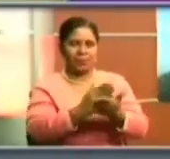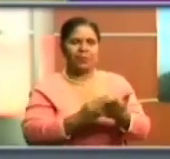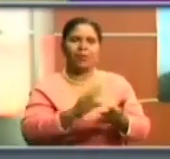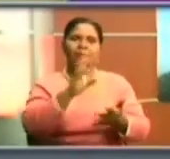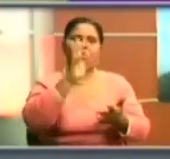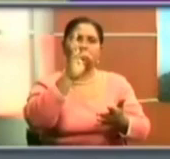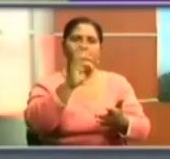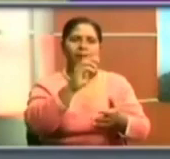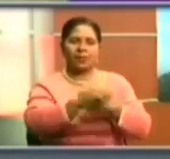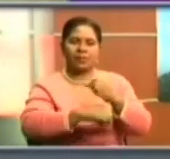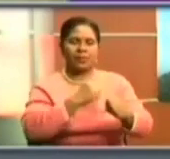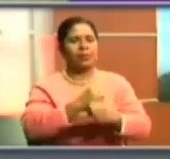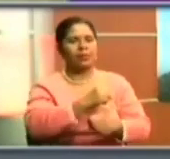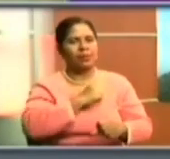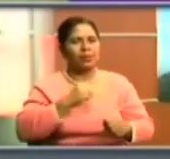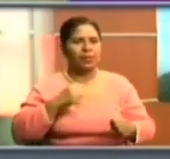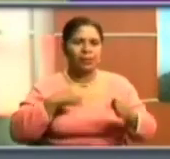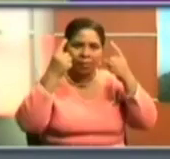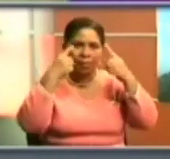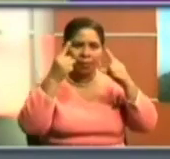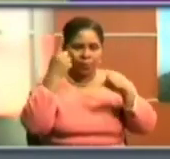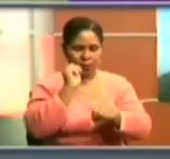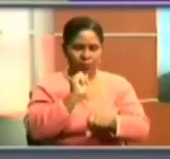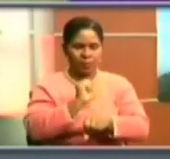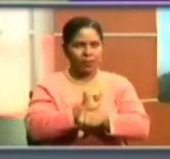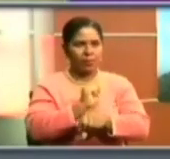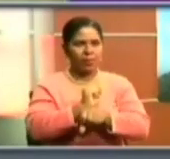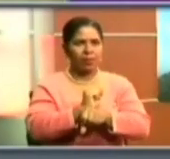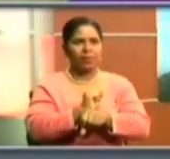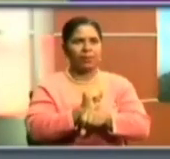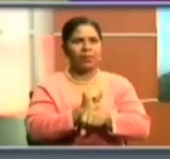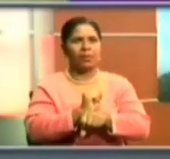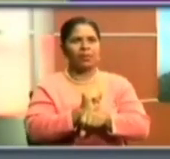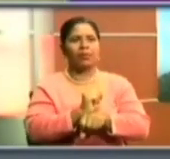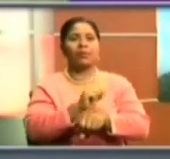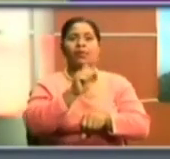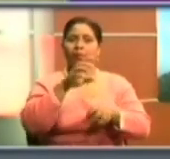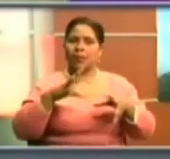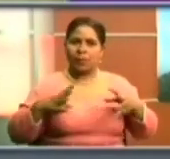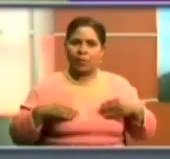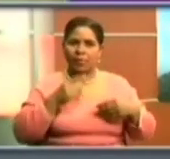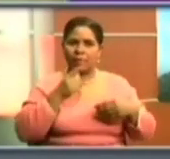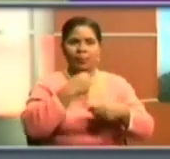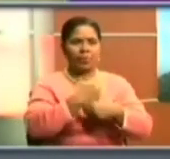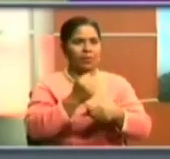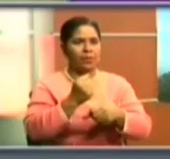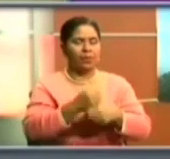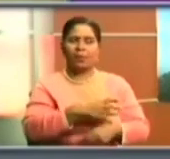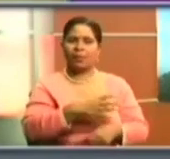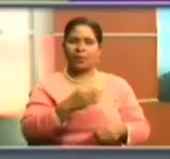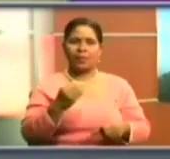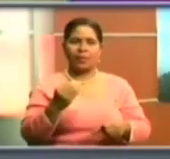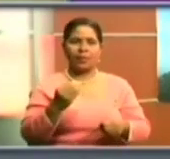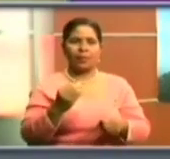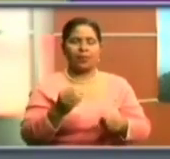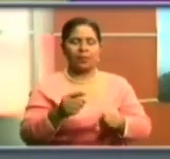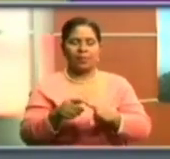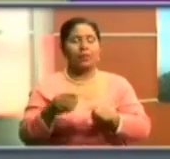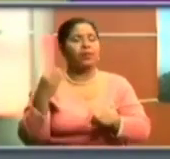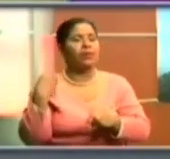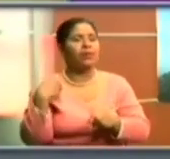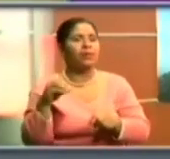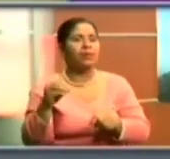ans. Mais par rapport à ça, sénateur nous dit qu'il faut que un consensus qui sorti et par analogie moi pense